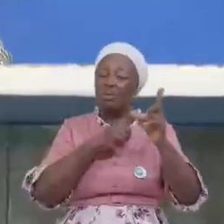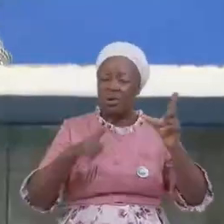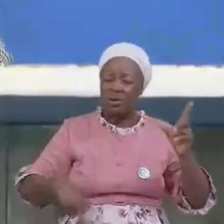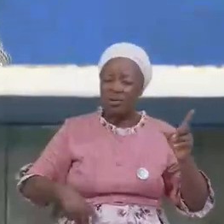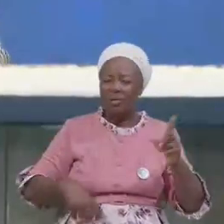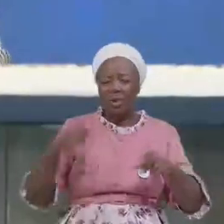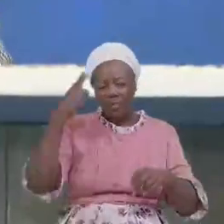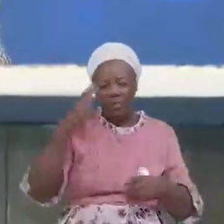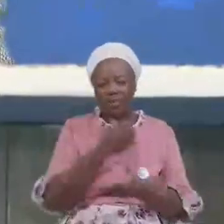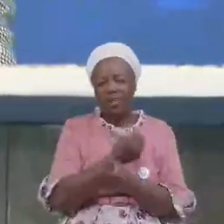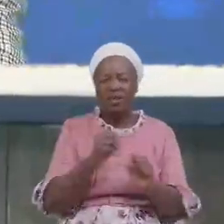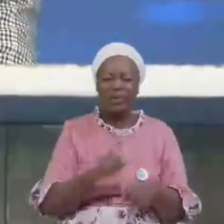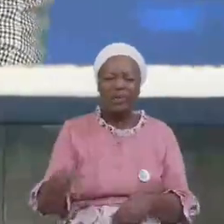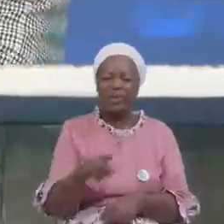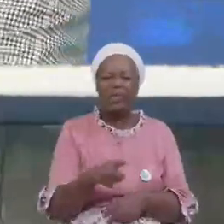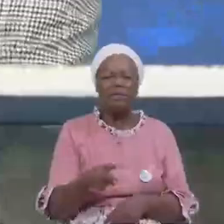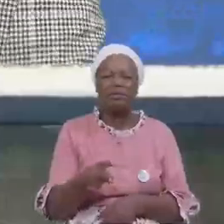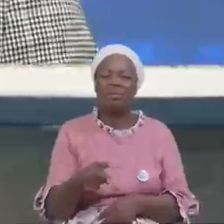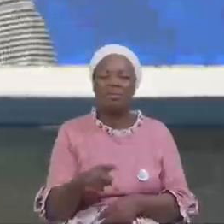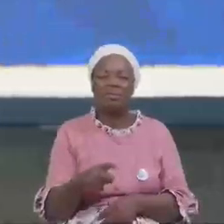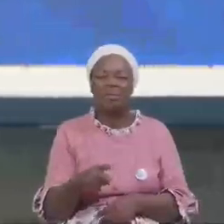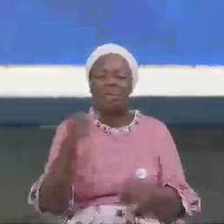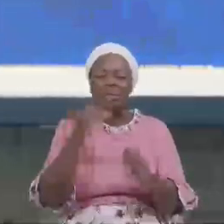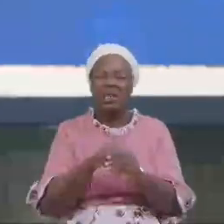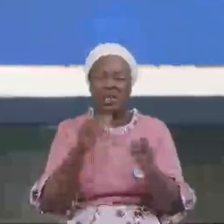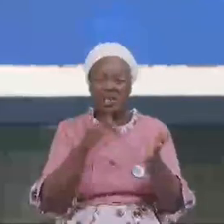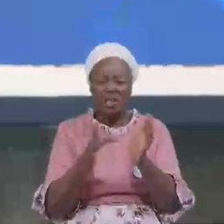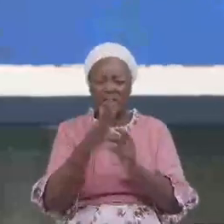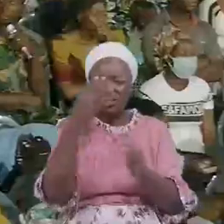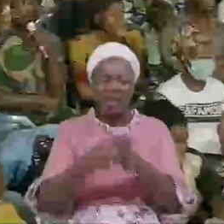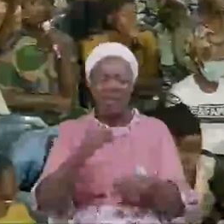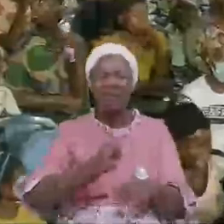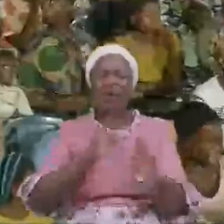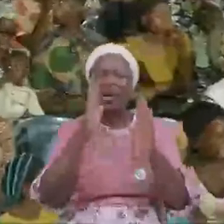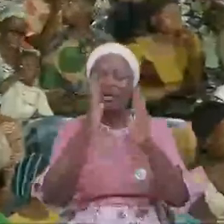Merci de les sauver. Au nom de Jésus, j'ai prié.